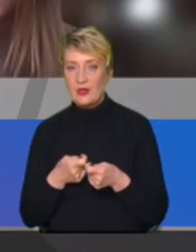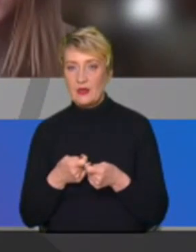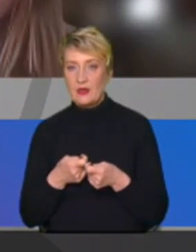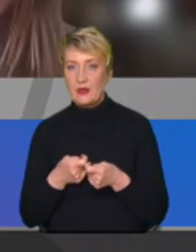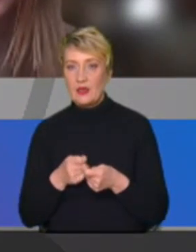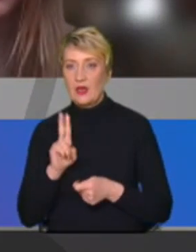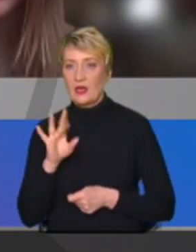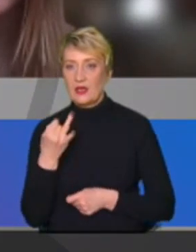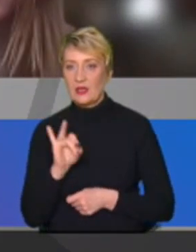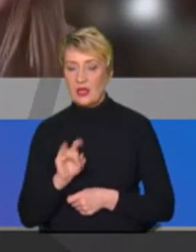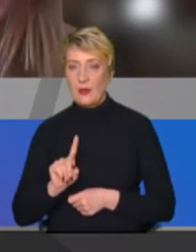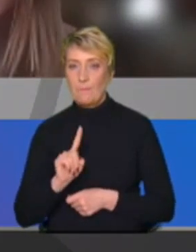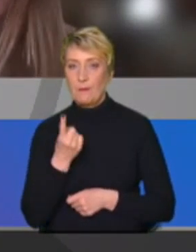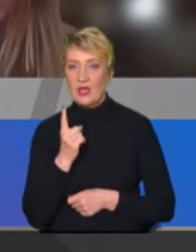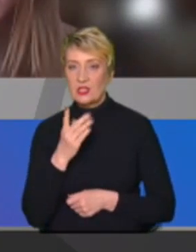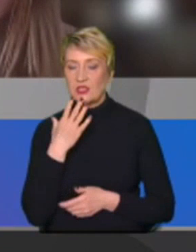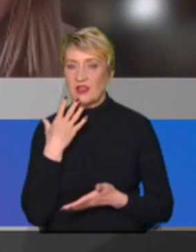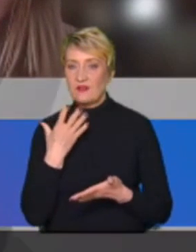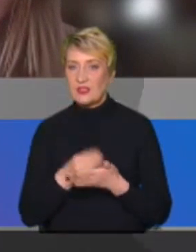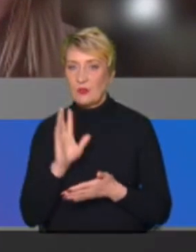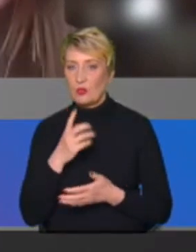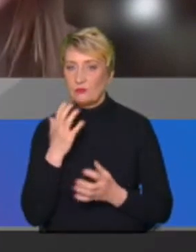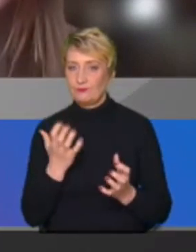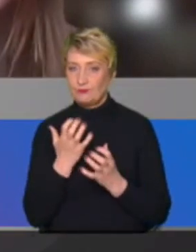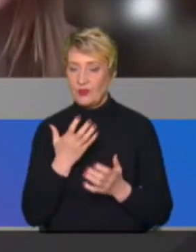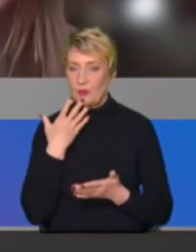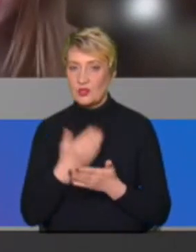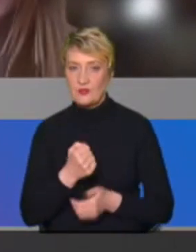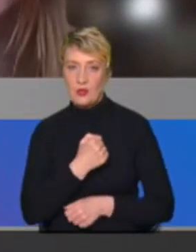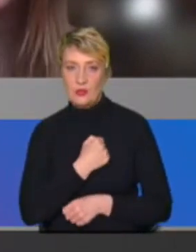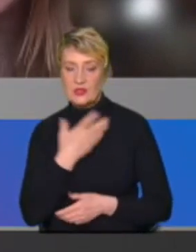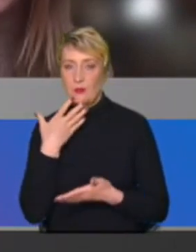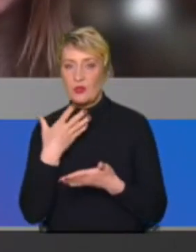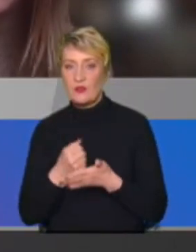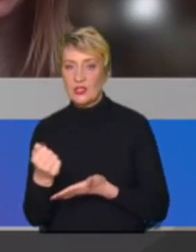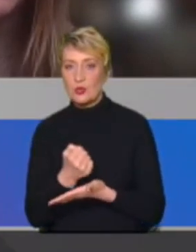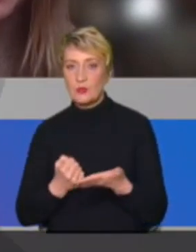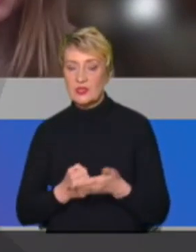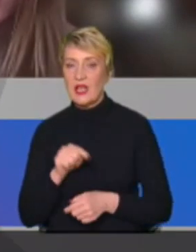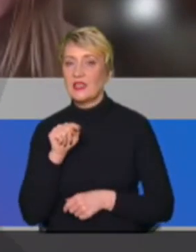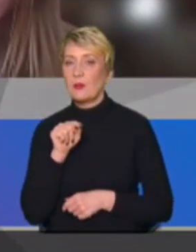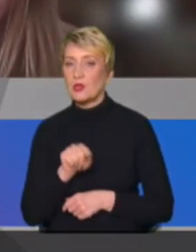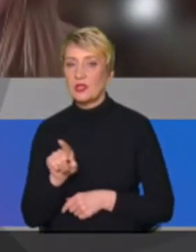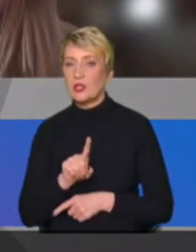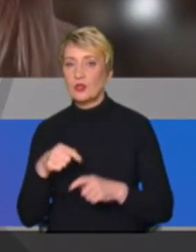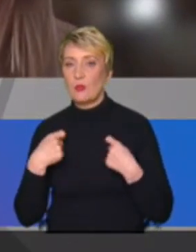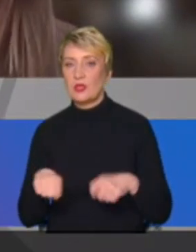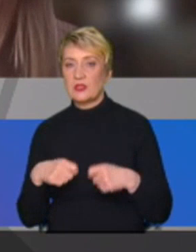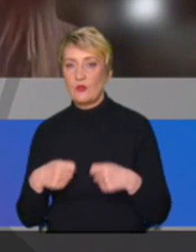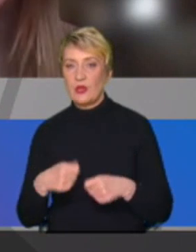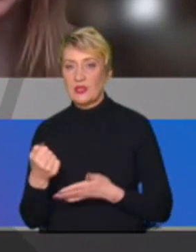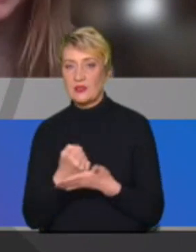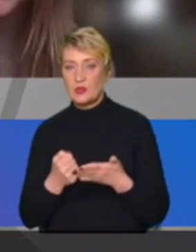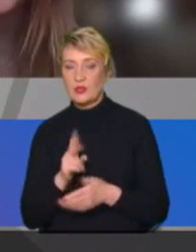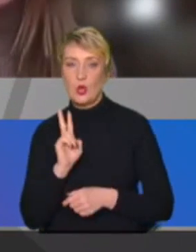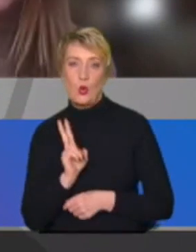за все буде дбати про власну армію, про власне озброєння, а не про те, щоб продавати це озброєння комусь